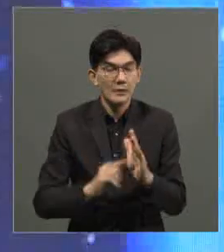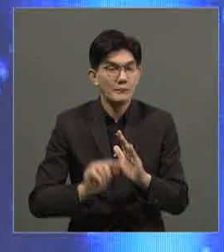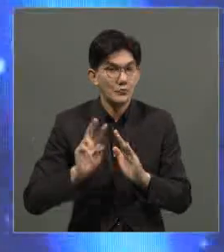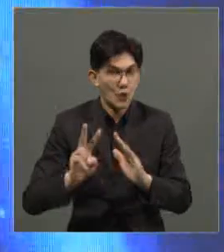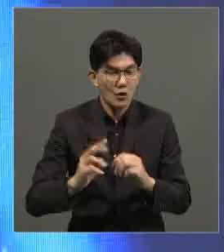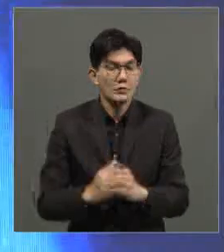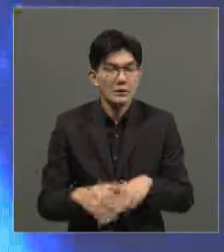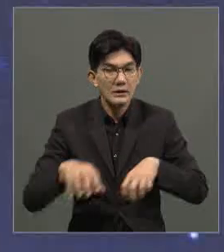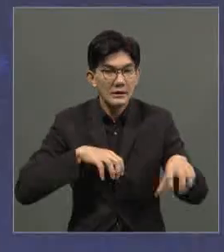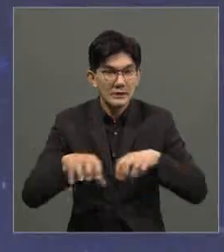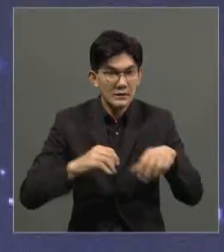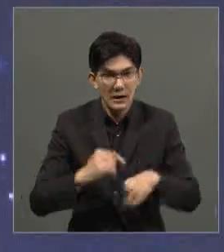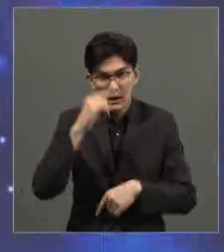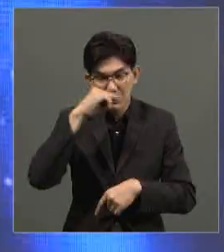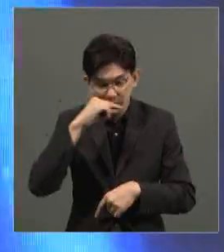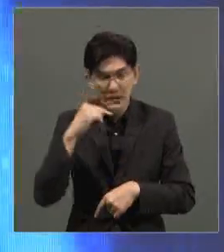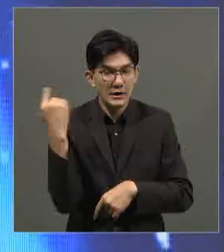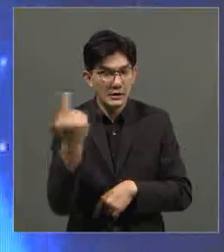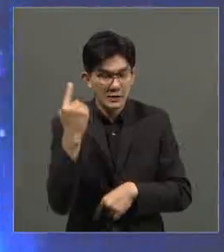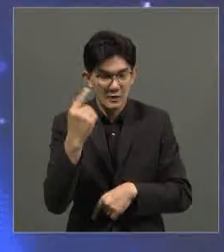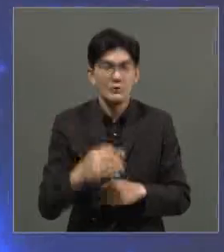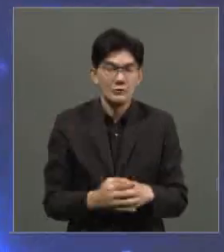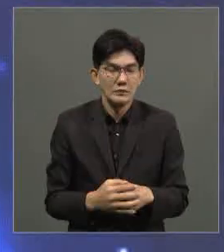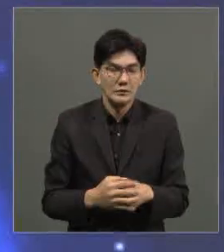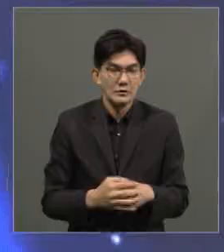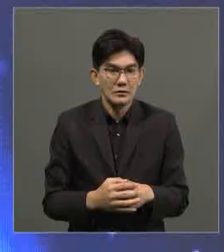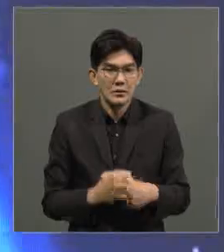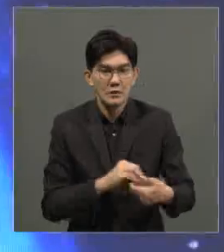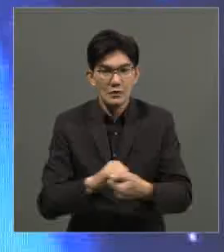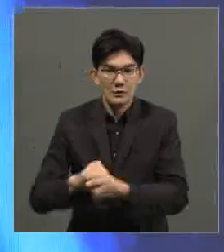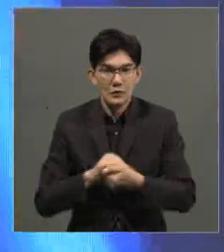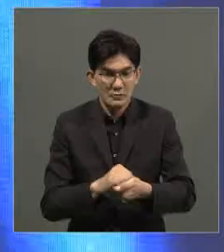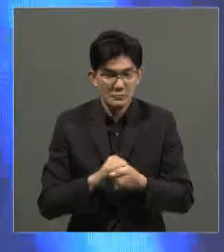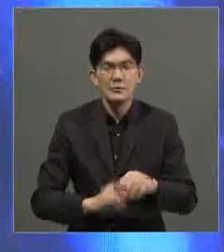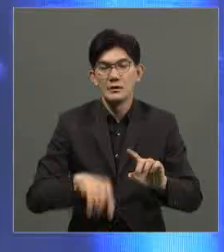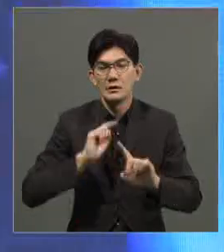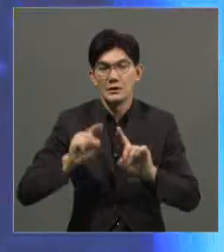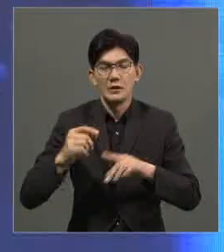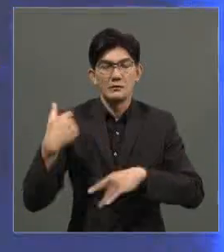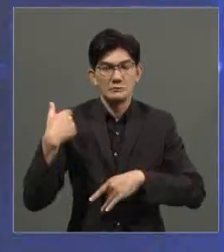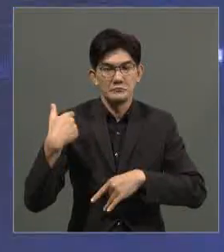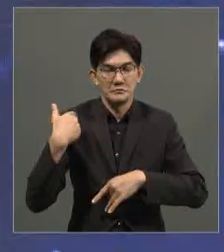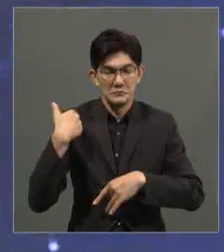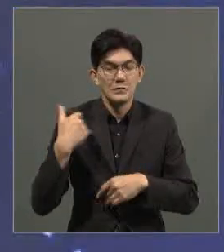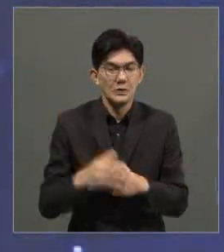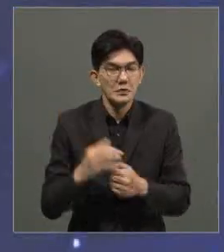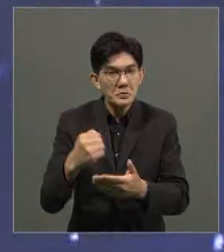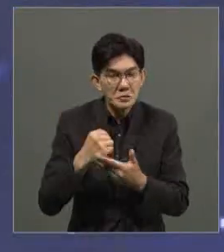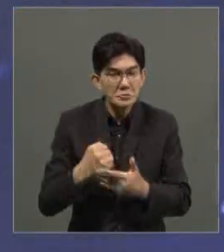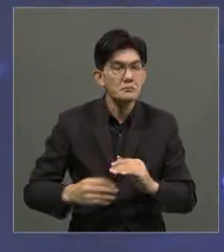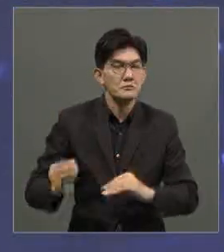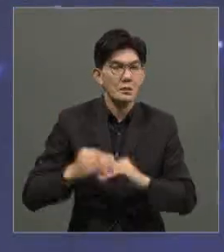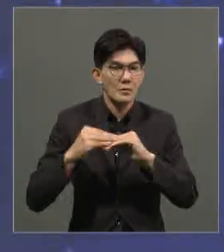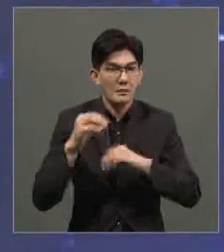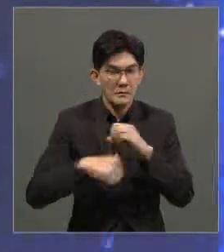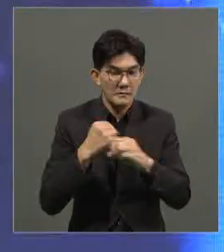ที่เราได้จัดงาน Thailand Winter Festival ขึ้นนะคะเราได้รับความร่วมมือมากมายนะคะจากทุกภาคส่วนมากขึ้นเรื่อยๆนะคะจากปี